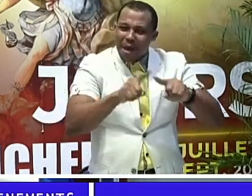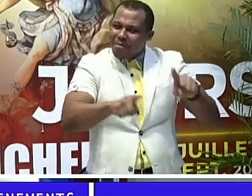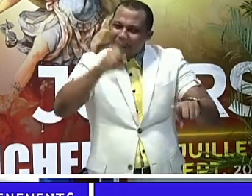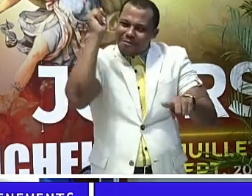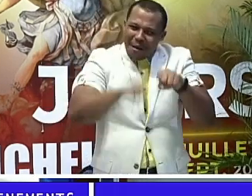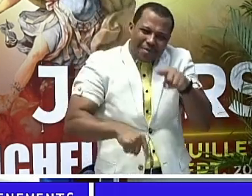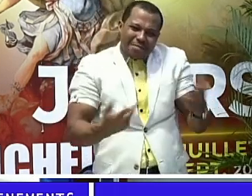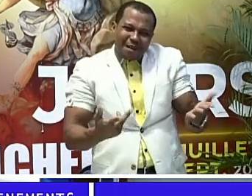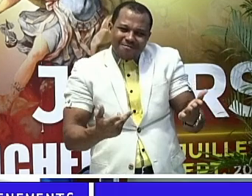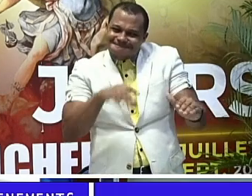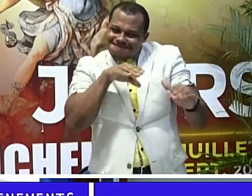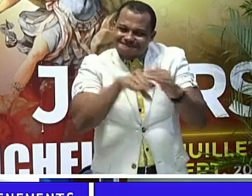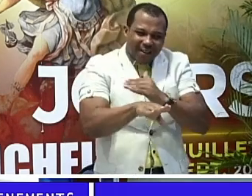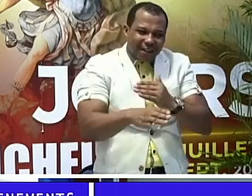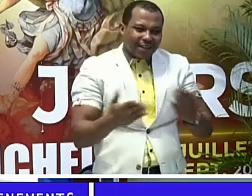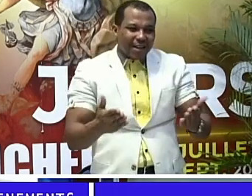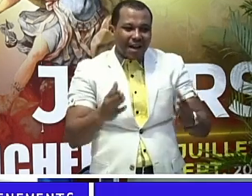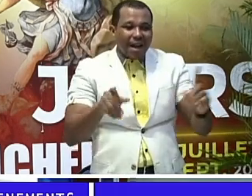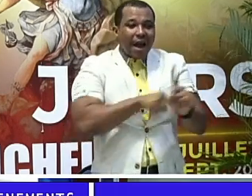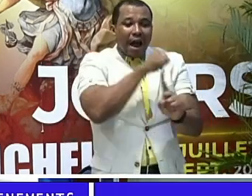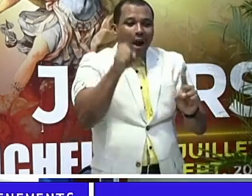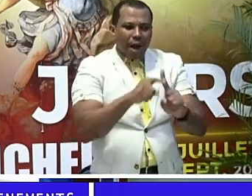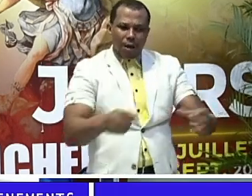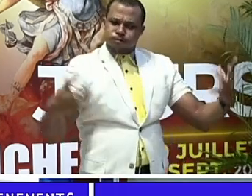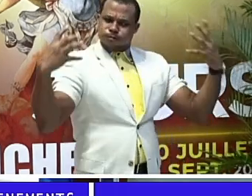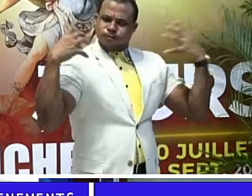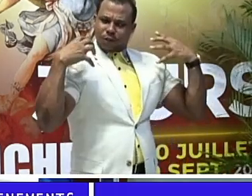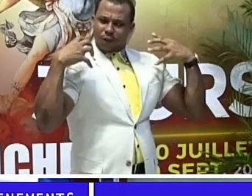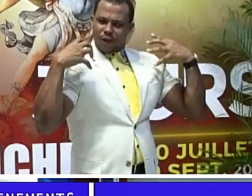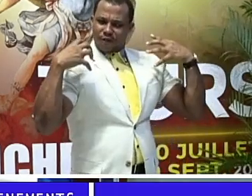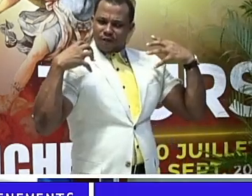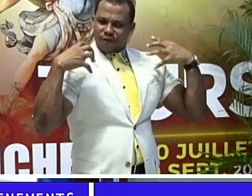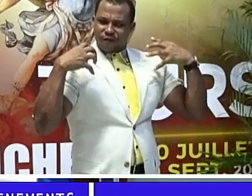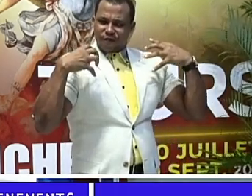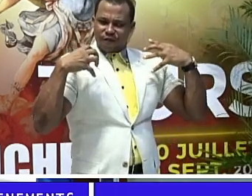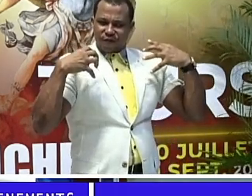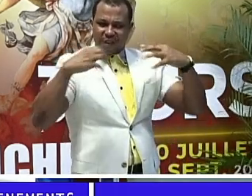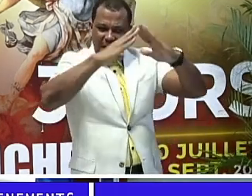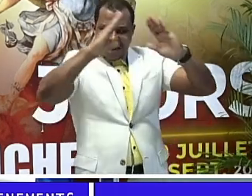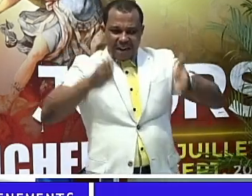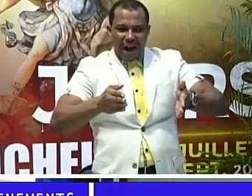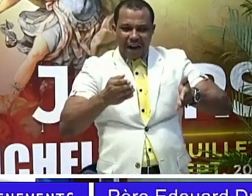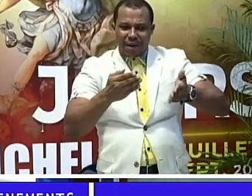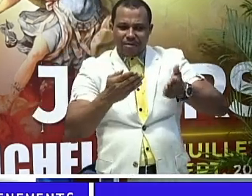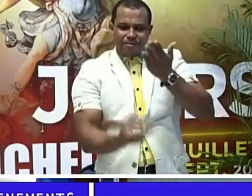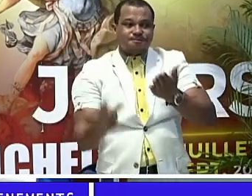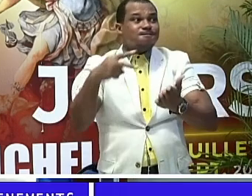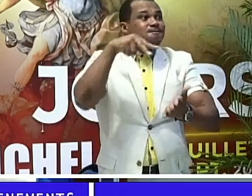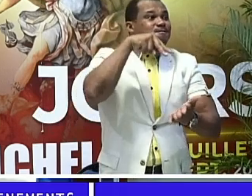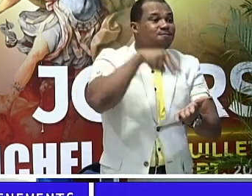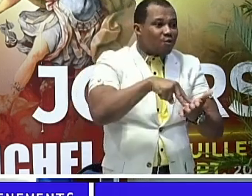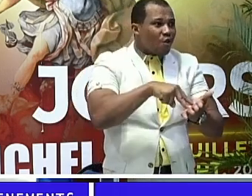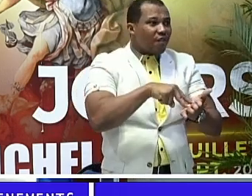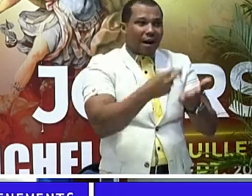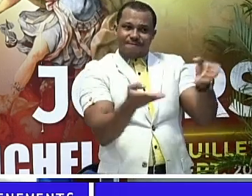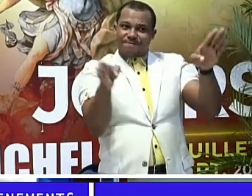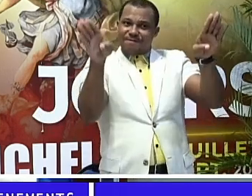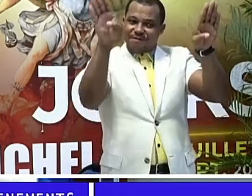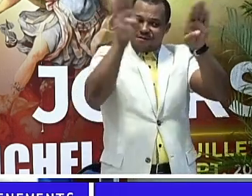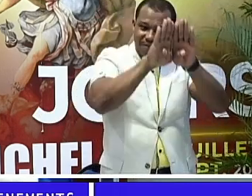pas. Quand le maître de la maison se sera levé et aura fermé la